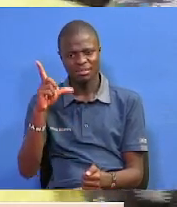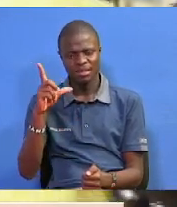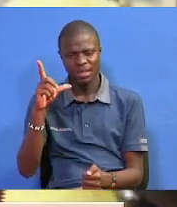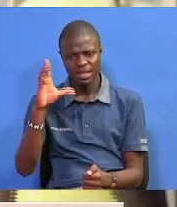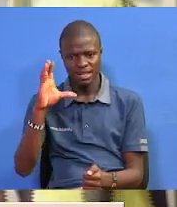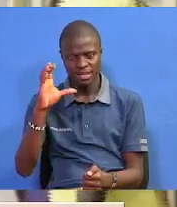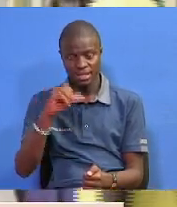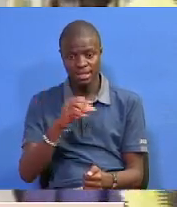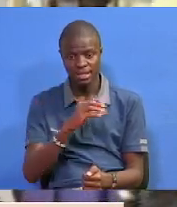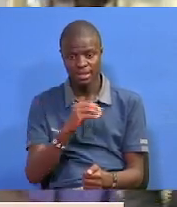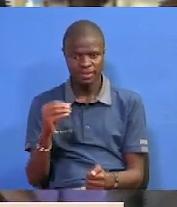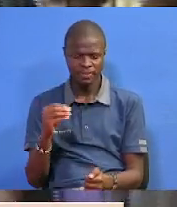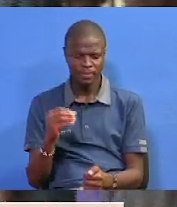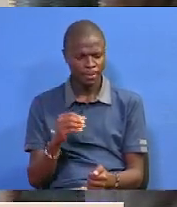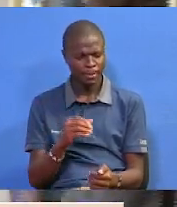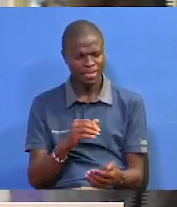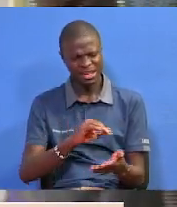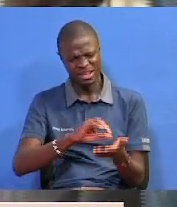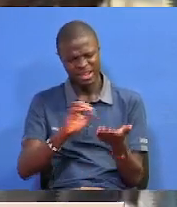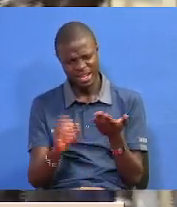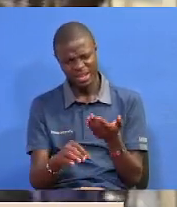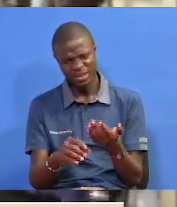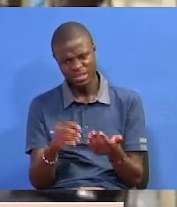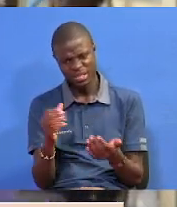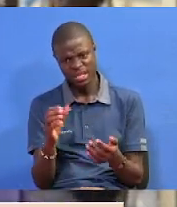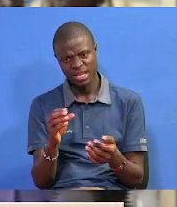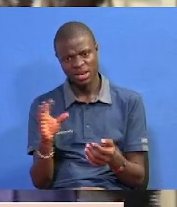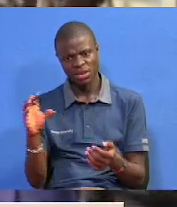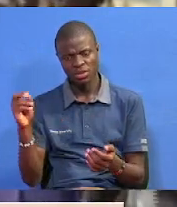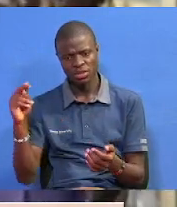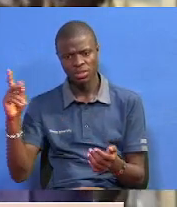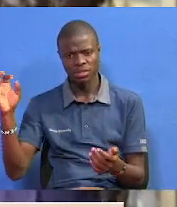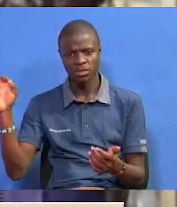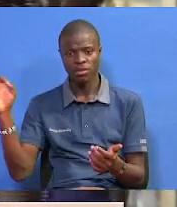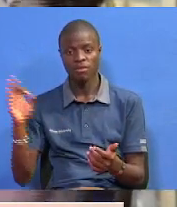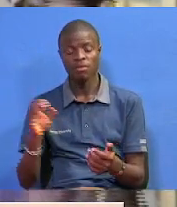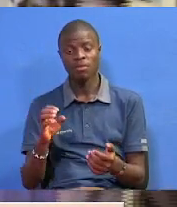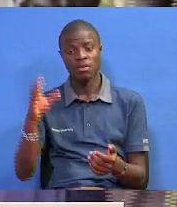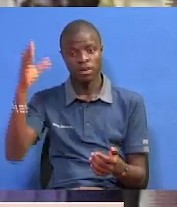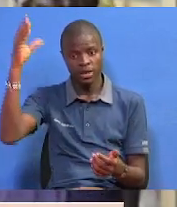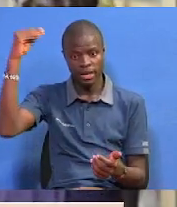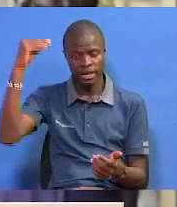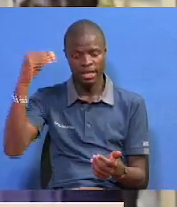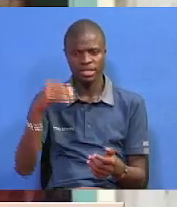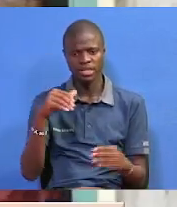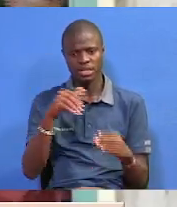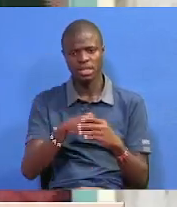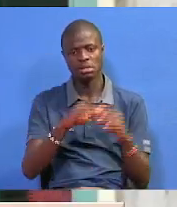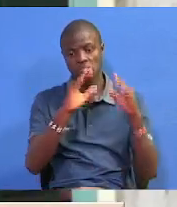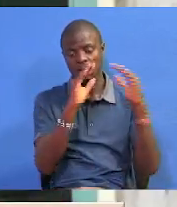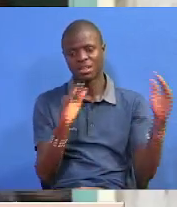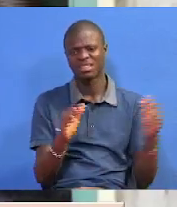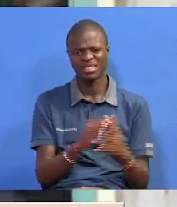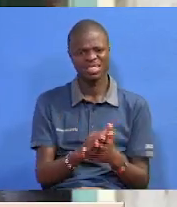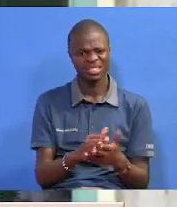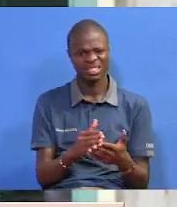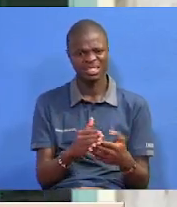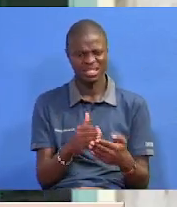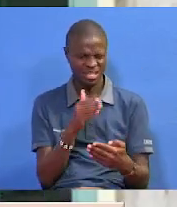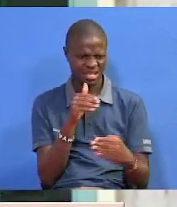na tungetaka ifanyiwe subsidy ndio kila mwananchi wa kawaida aweze ku afford kuweka stima. I